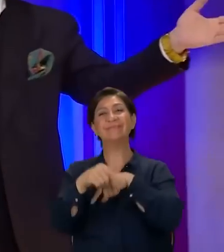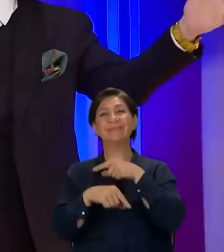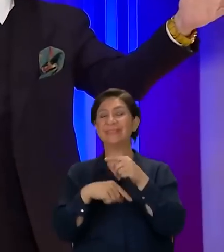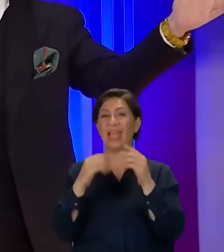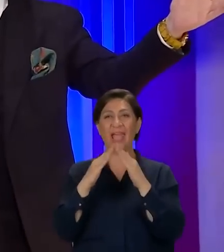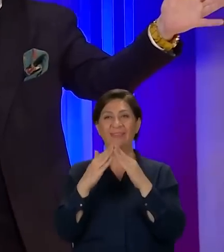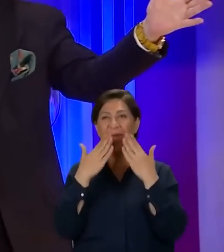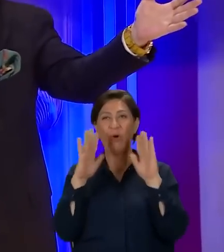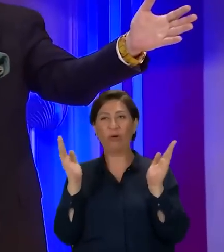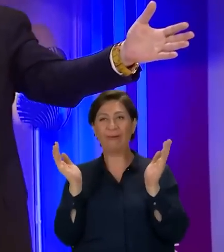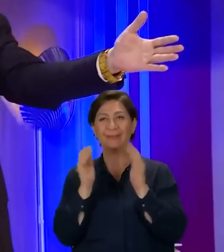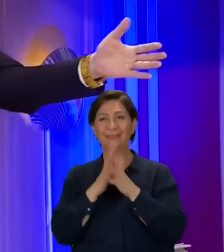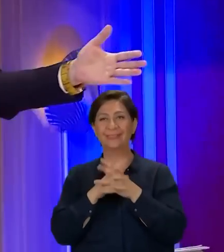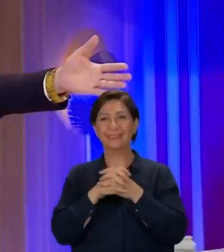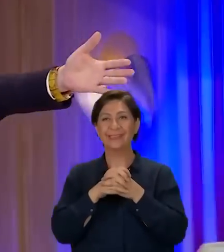Evde yok.